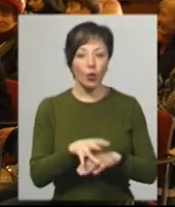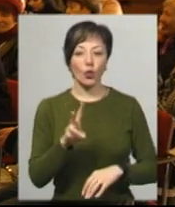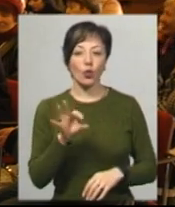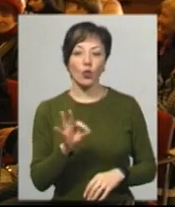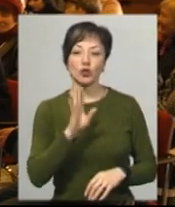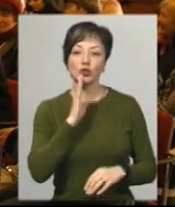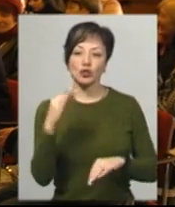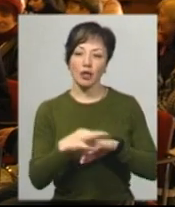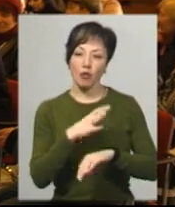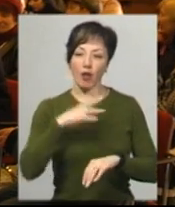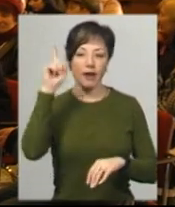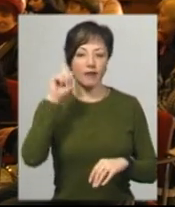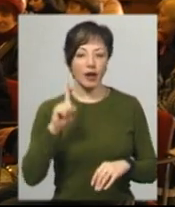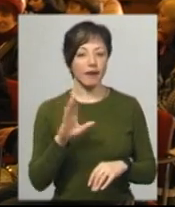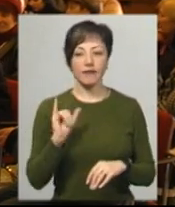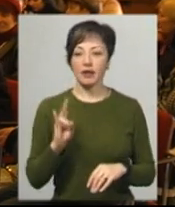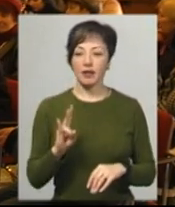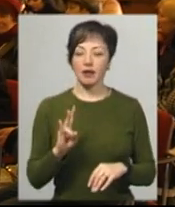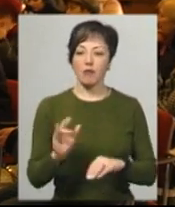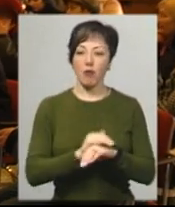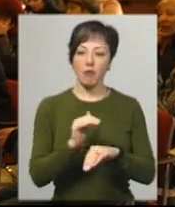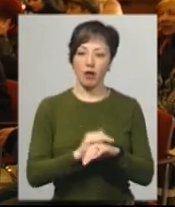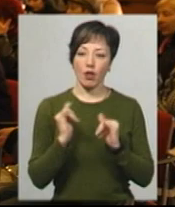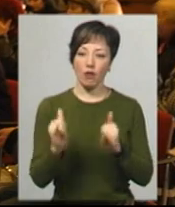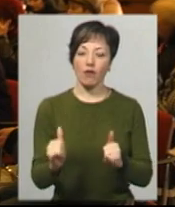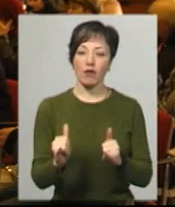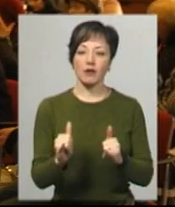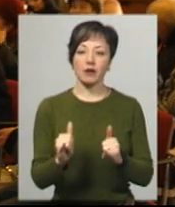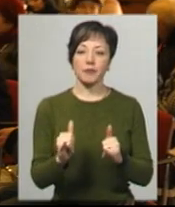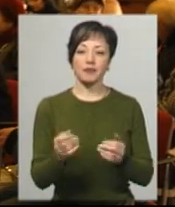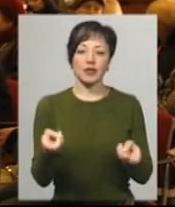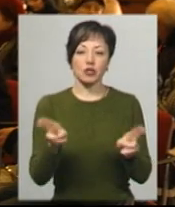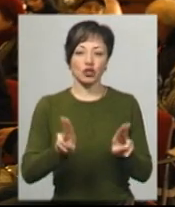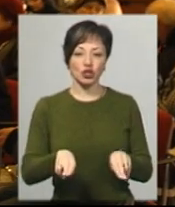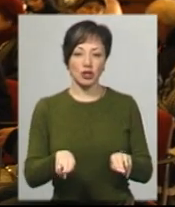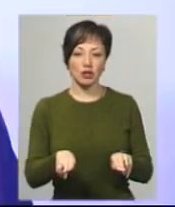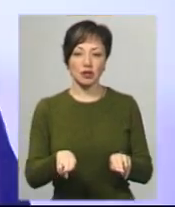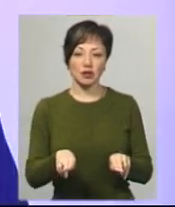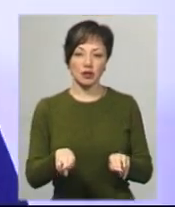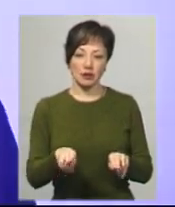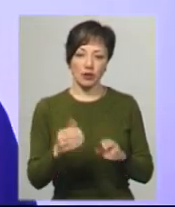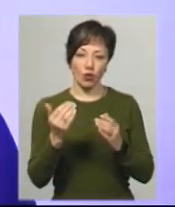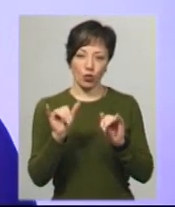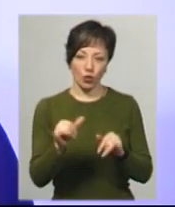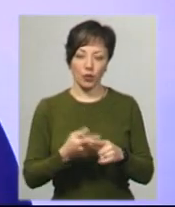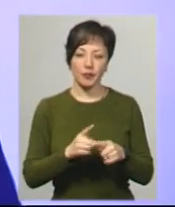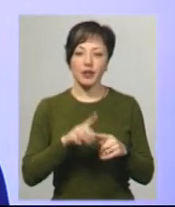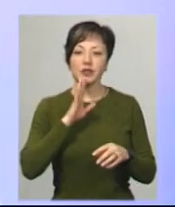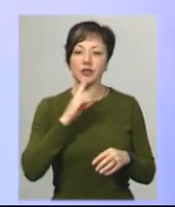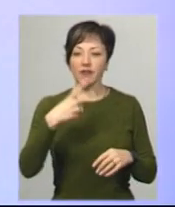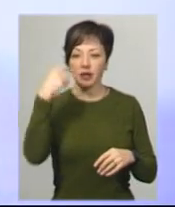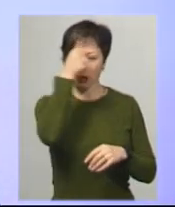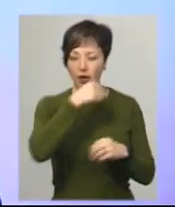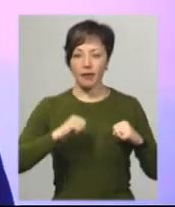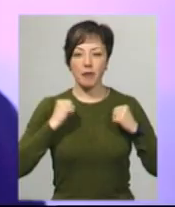що жінка його була єврейка, він їх помилував і вони в нього залишилися їхніми подданими. Алла Кулігіна протягом 20